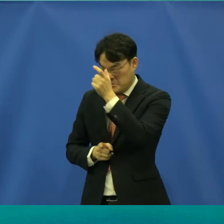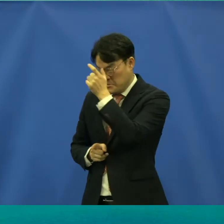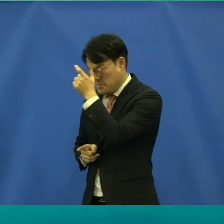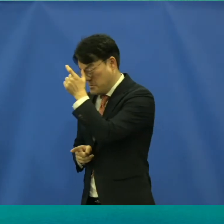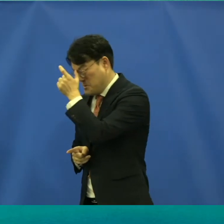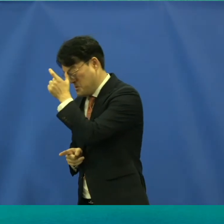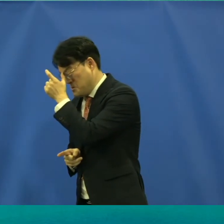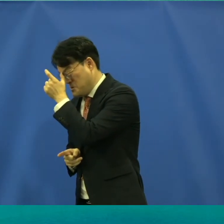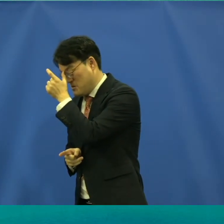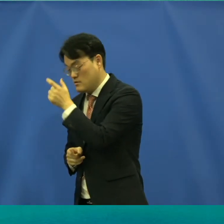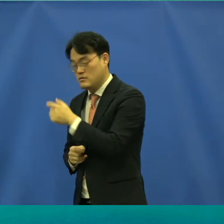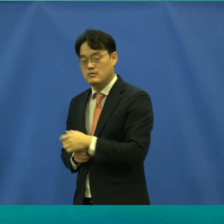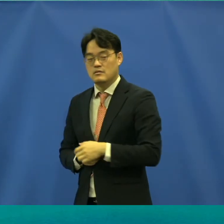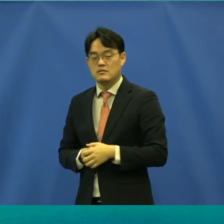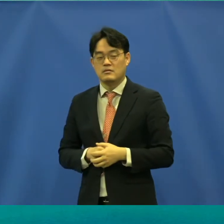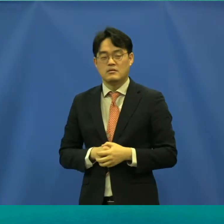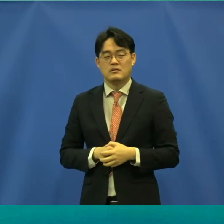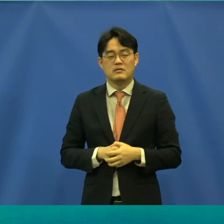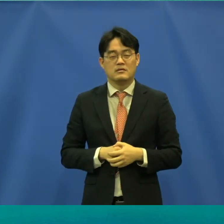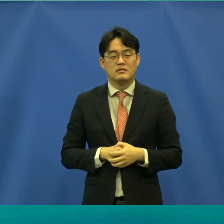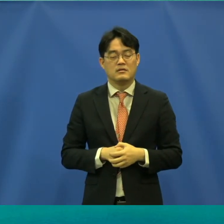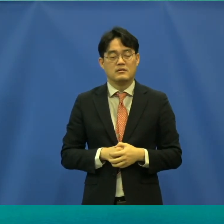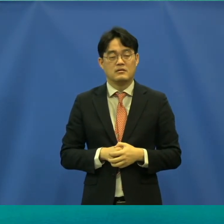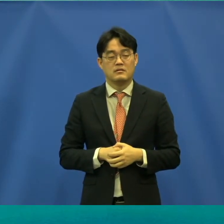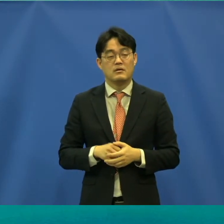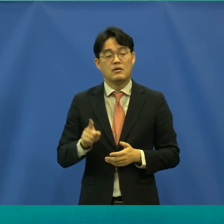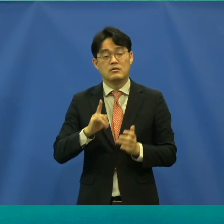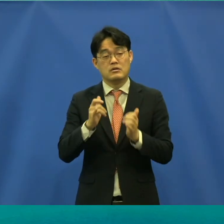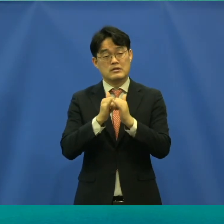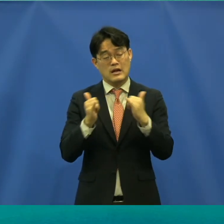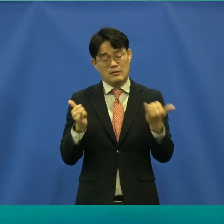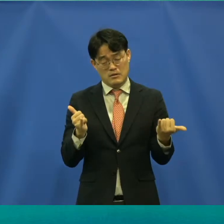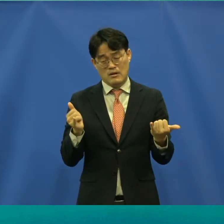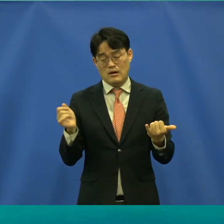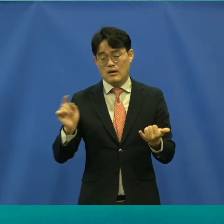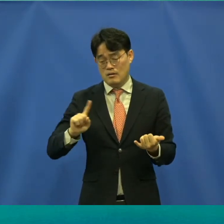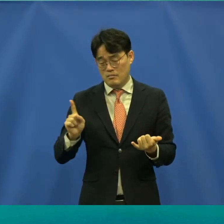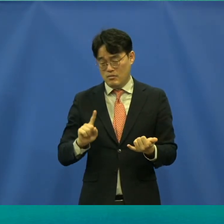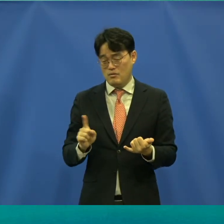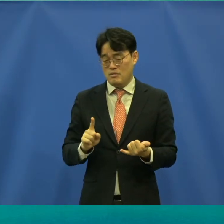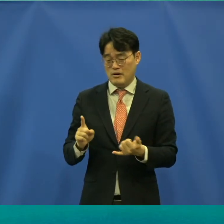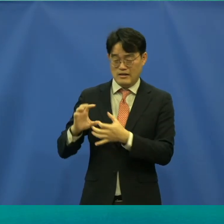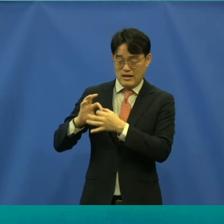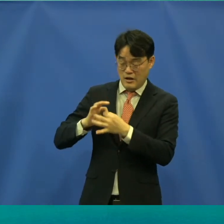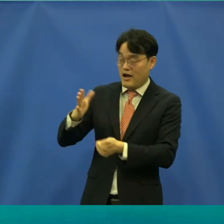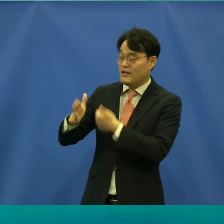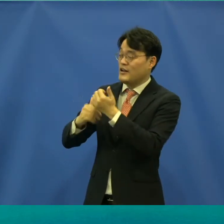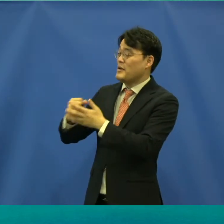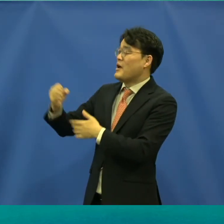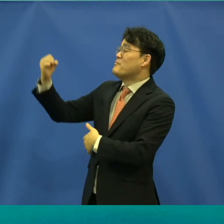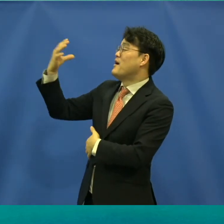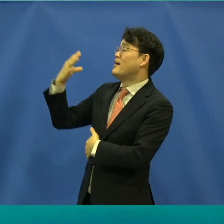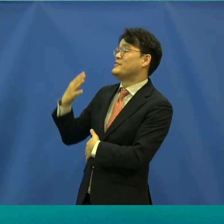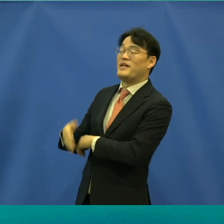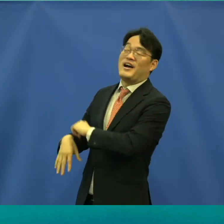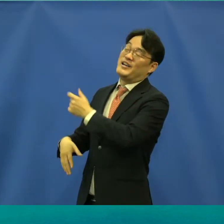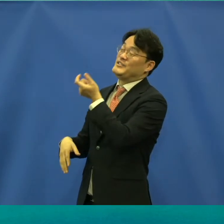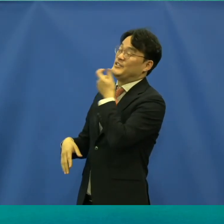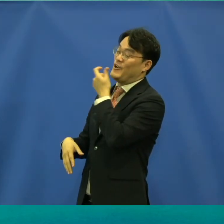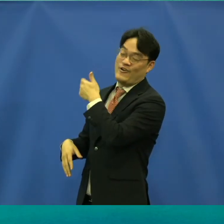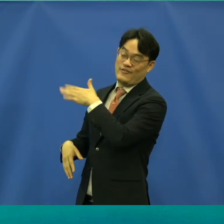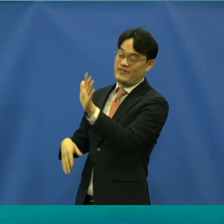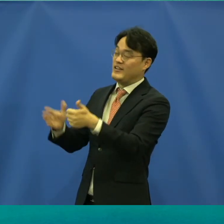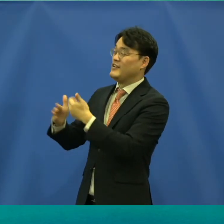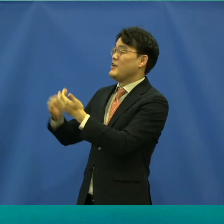버틸 때까지 버티려고 합니다. 어떤 사람은 수십 년째 버팁니다. 말씀이 임했음에도 거부하고